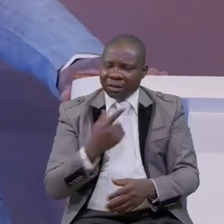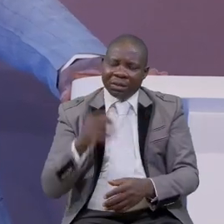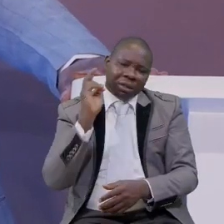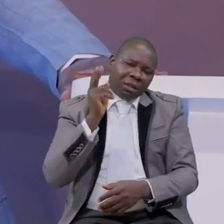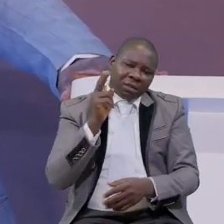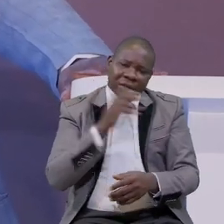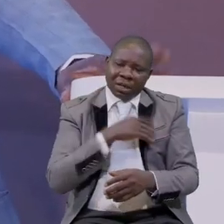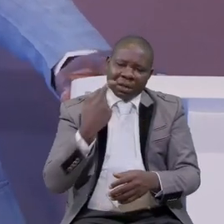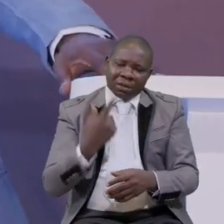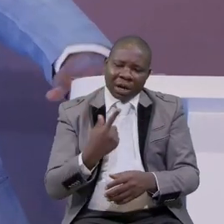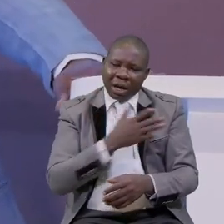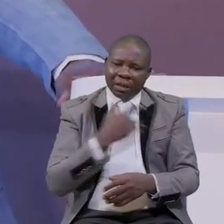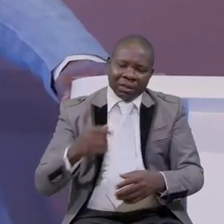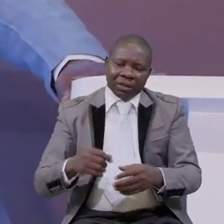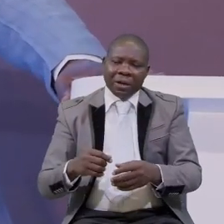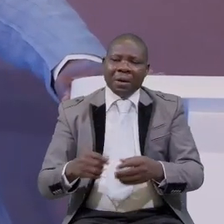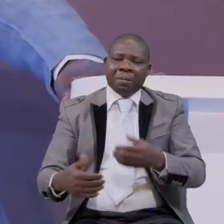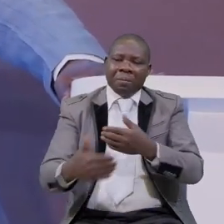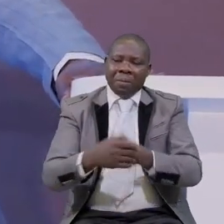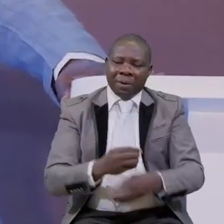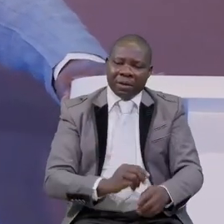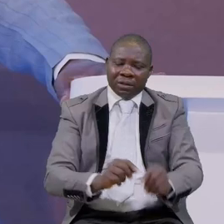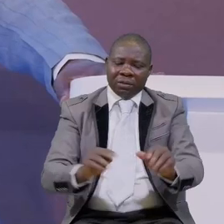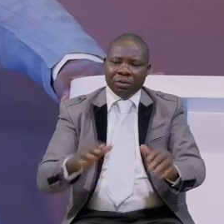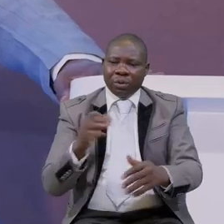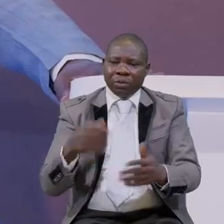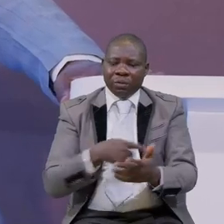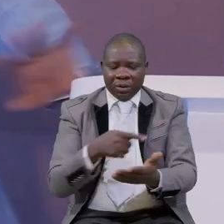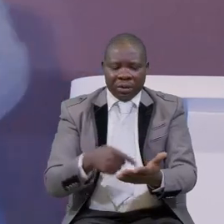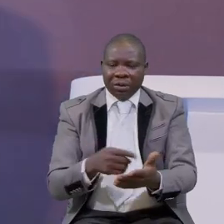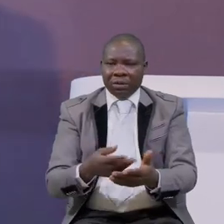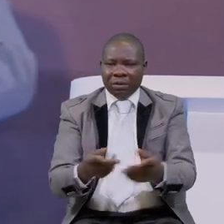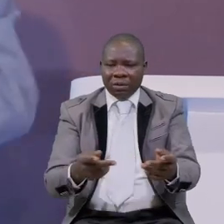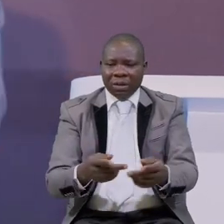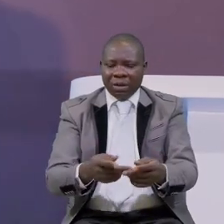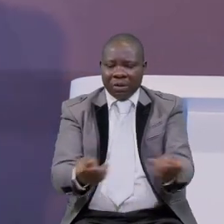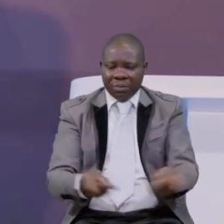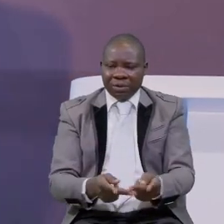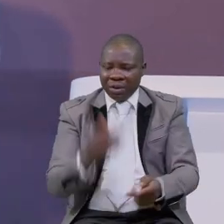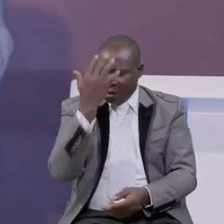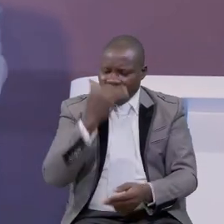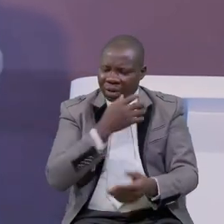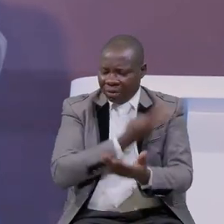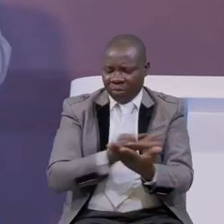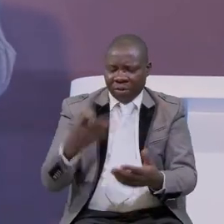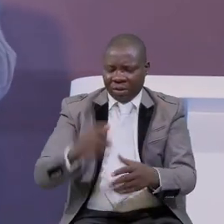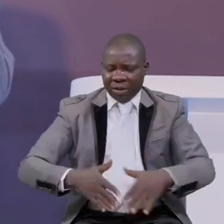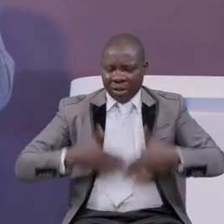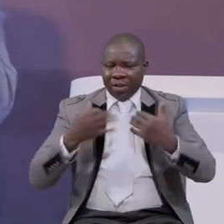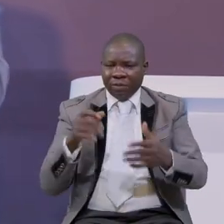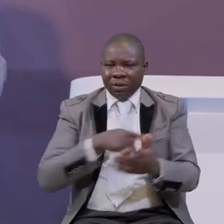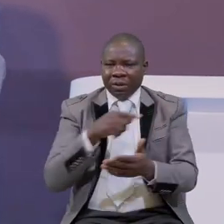donnez pas l'histoire de ce lieu? Vous gaspillez la vie de ces évangélistes. Alors, dans